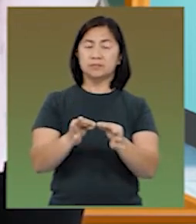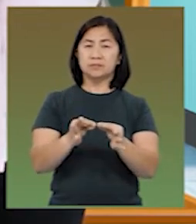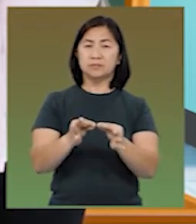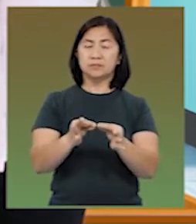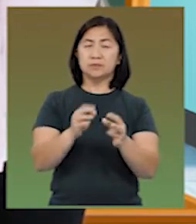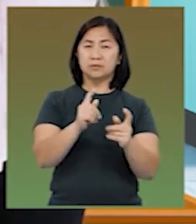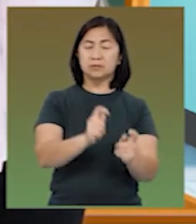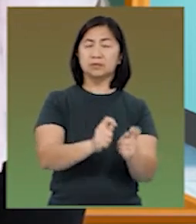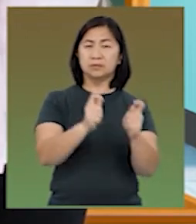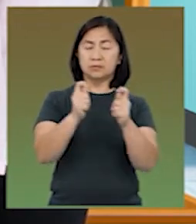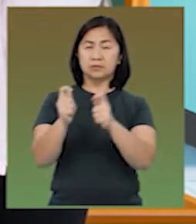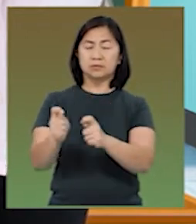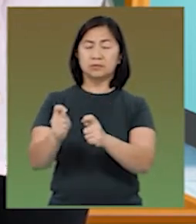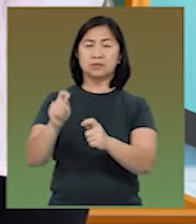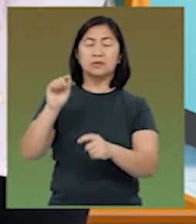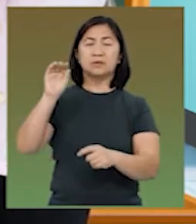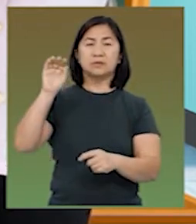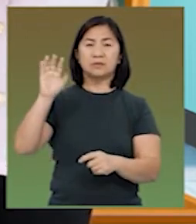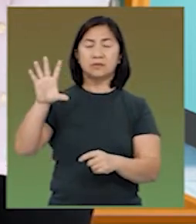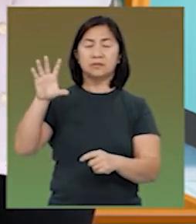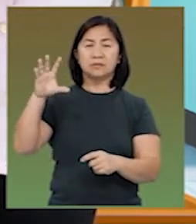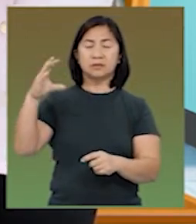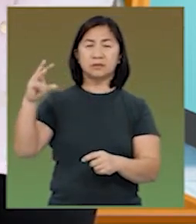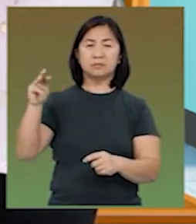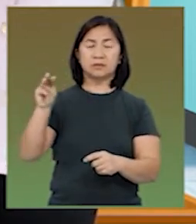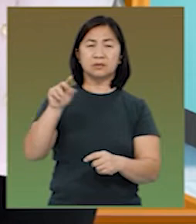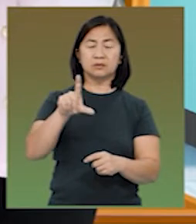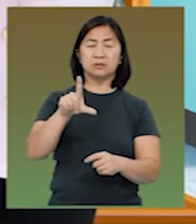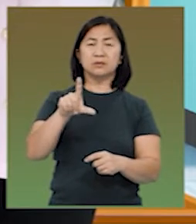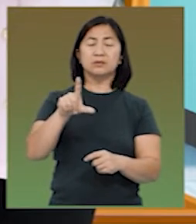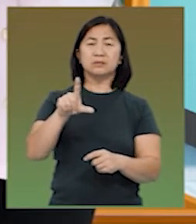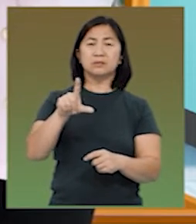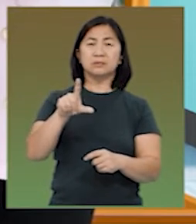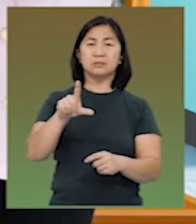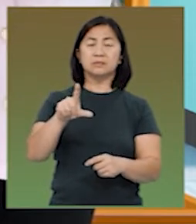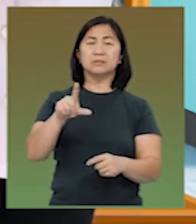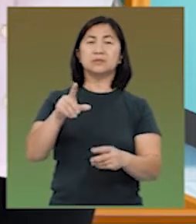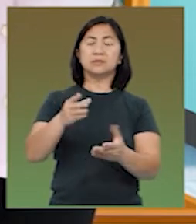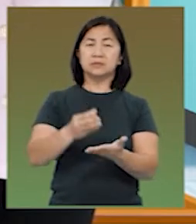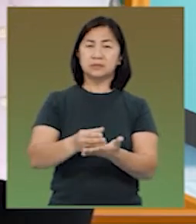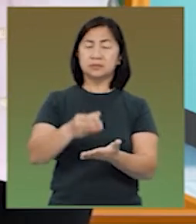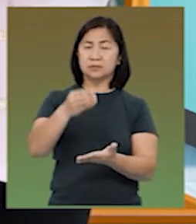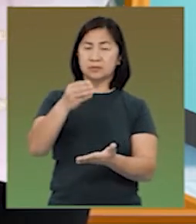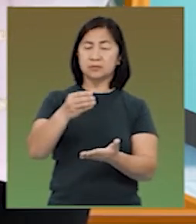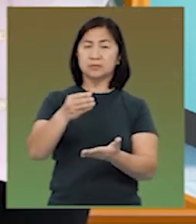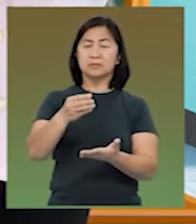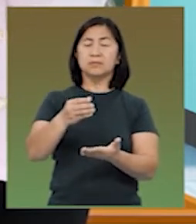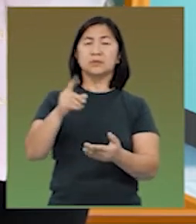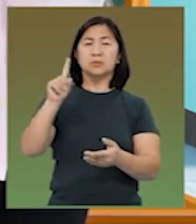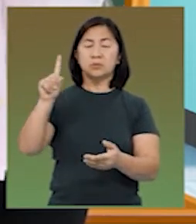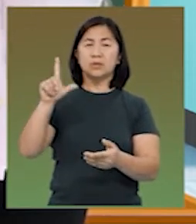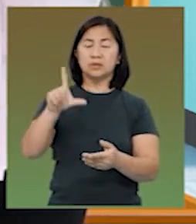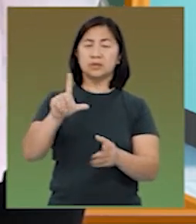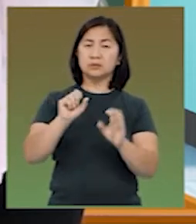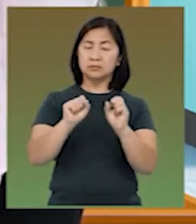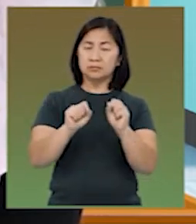Kung isasalin ang 500 milliliters sa lalagyan na may 1 liter